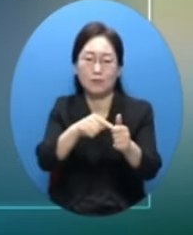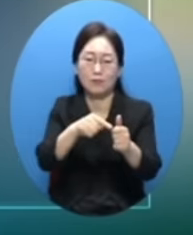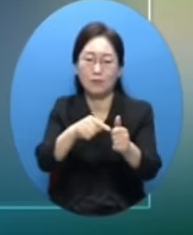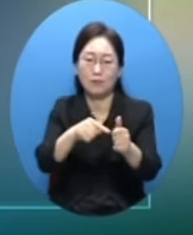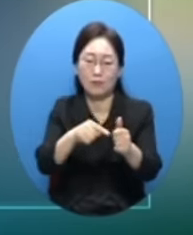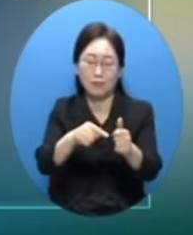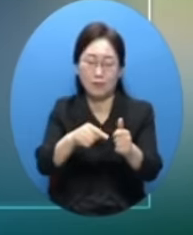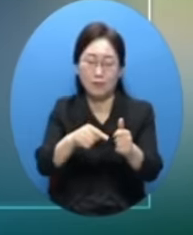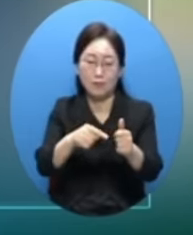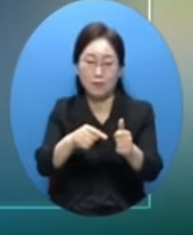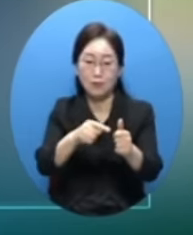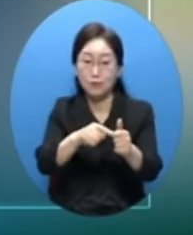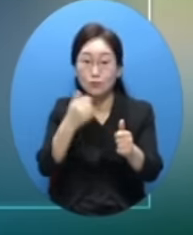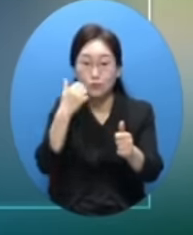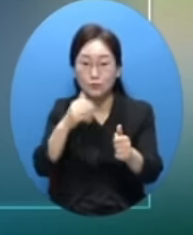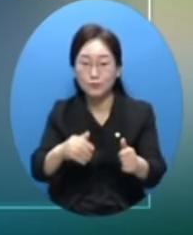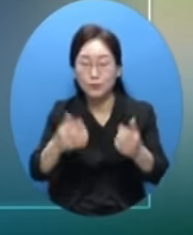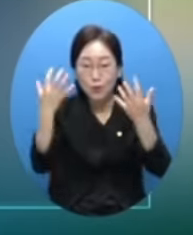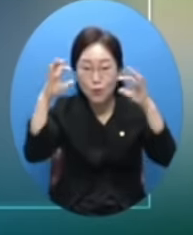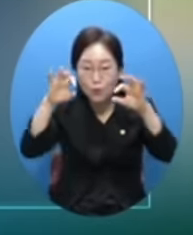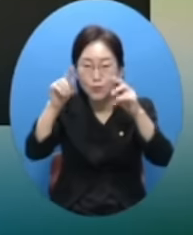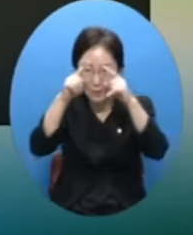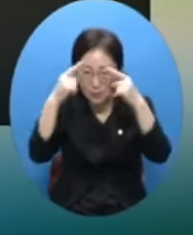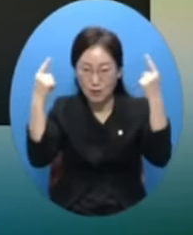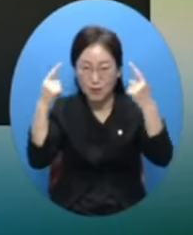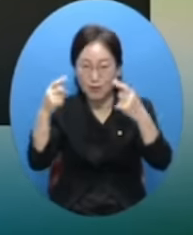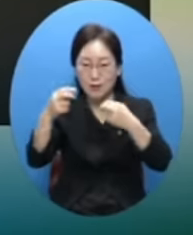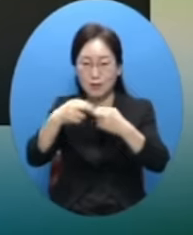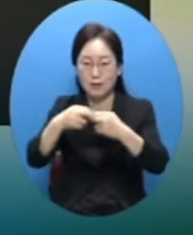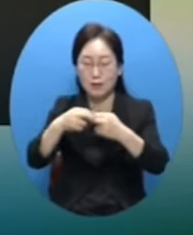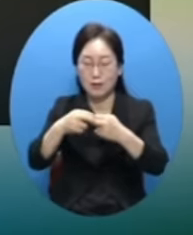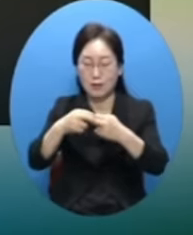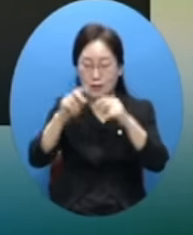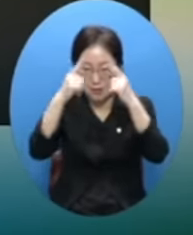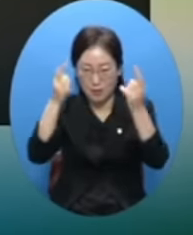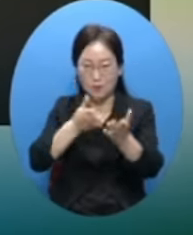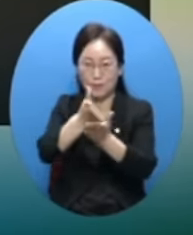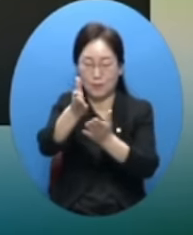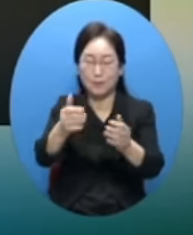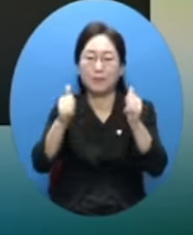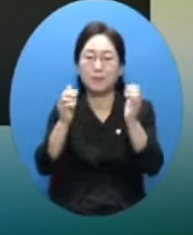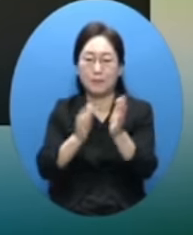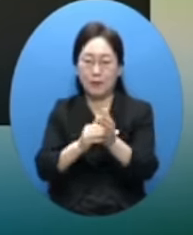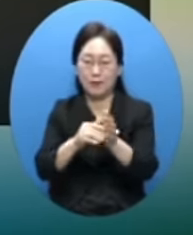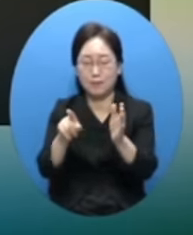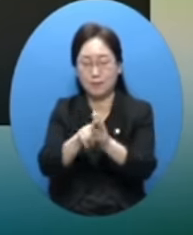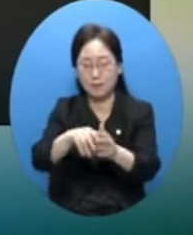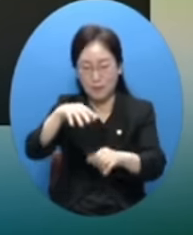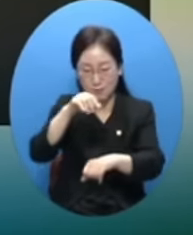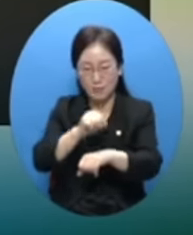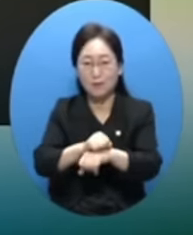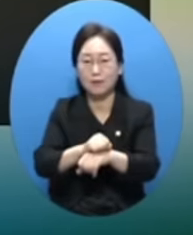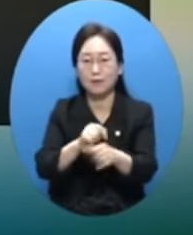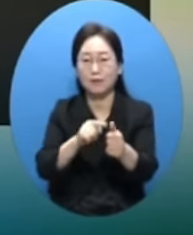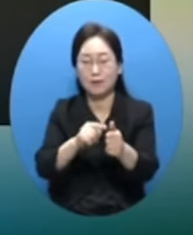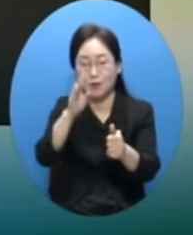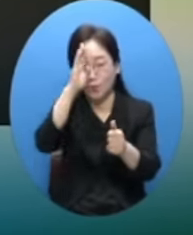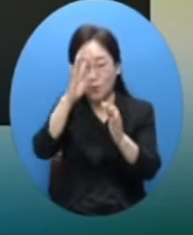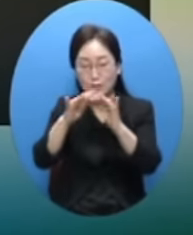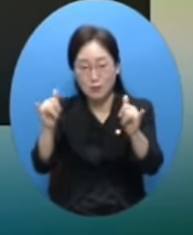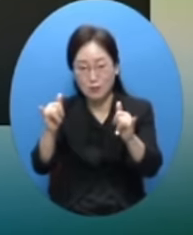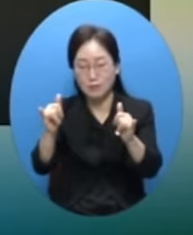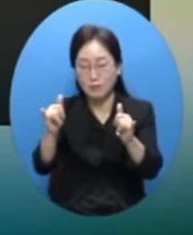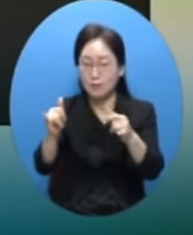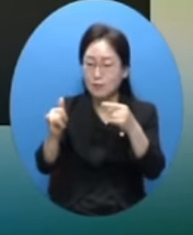안수연 선생님은 고려대학교 의과대학을 나온 아주 신실한 크리스천이요, 환자들에게는